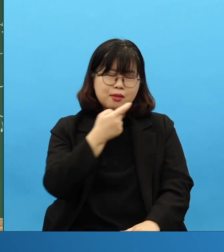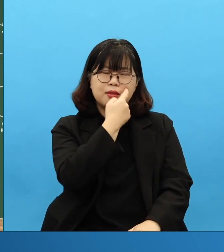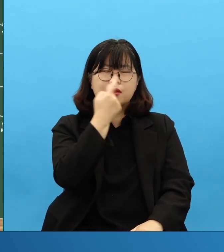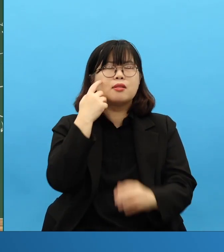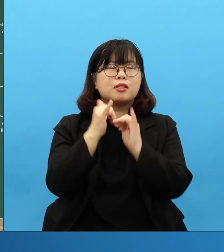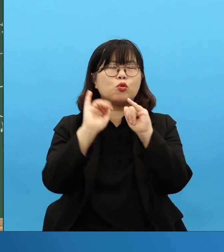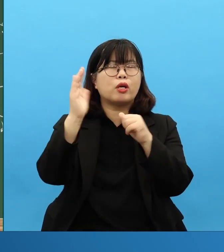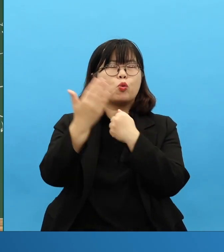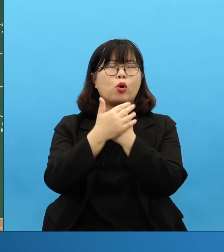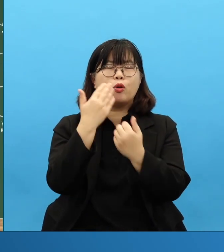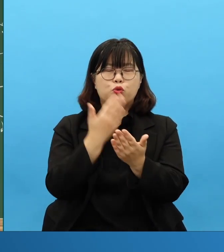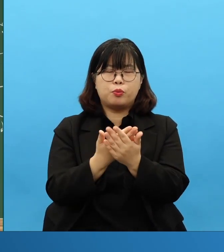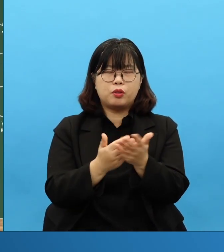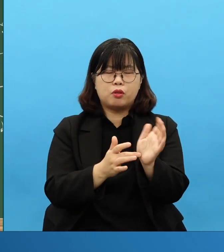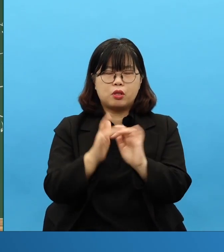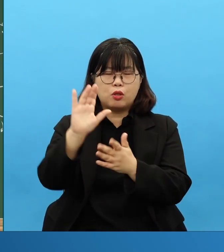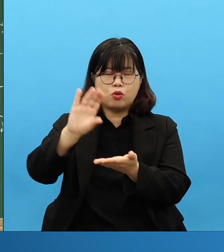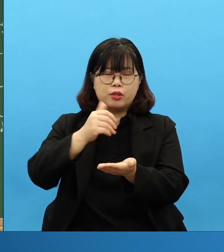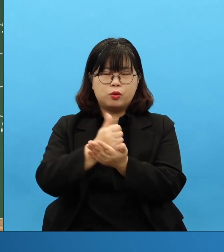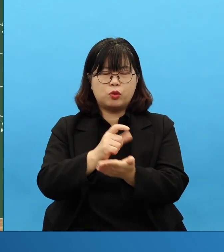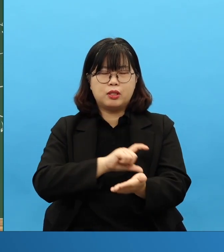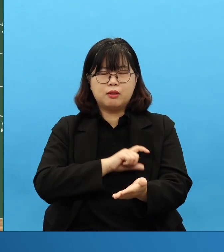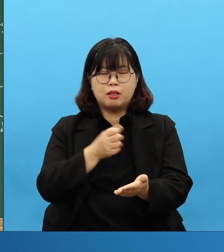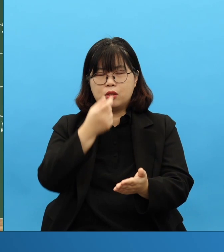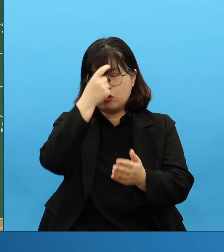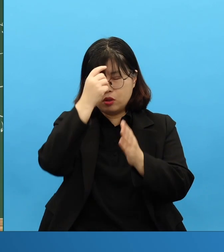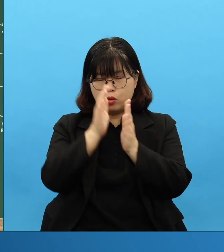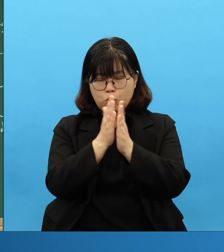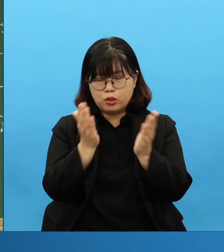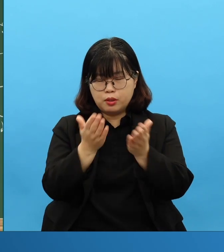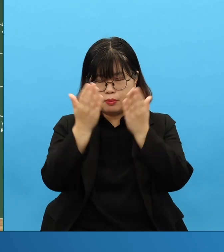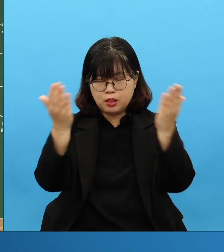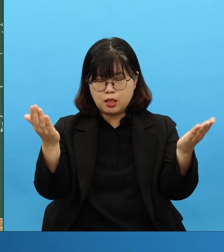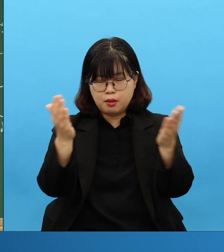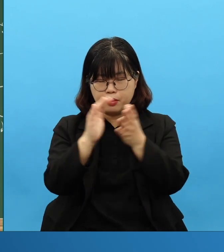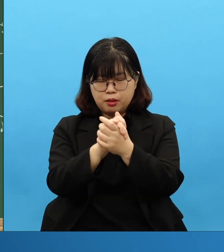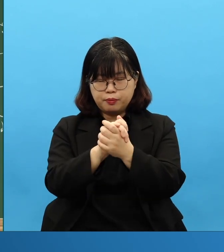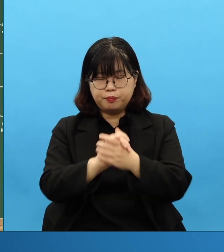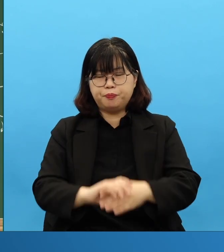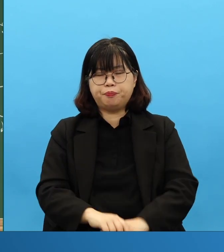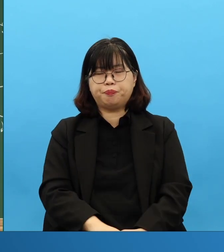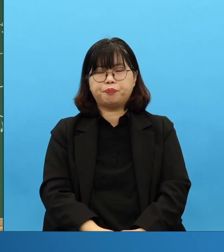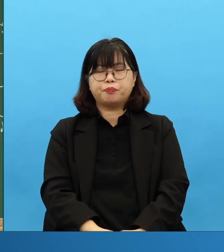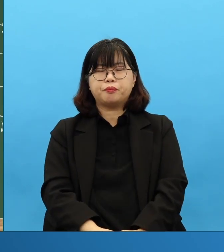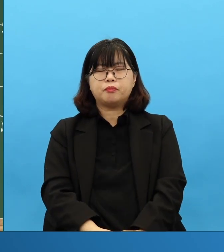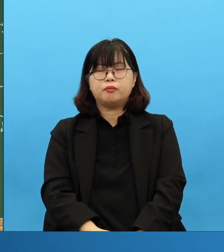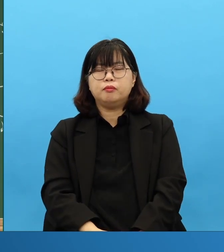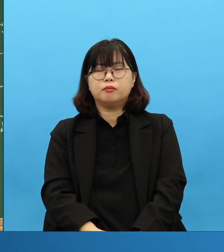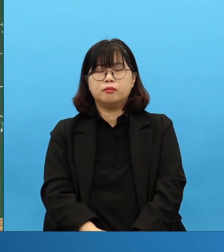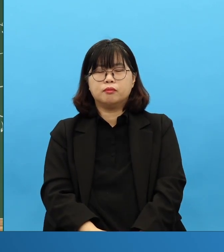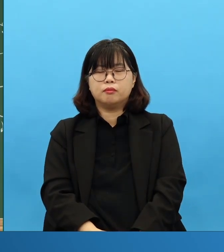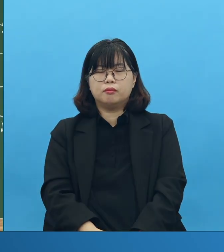주옵소서. 예수 그리스도 이름으로 기도하옵나이다. 아멘.